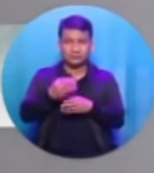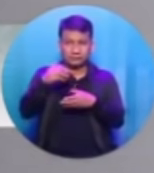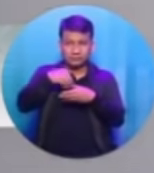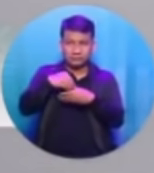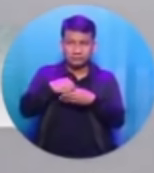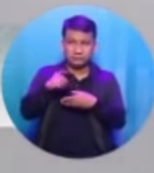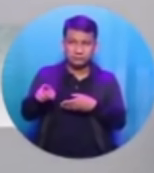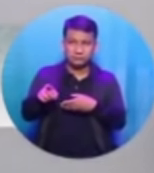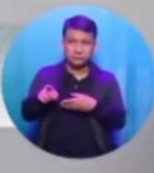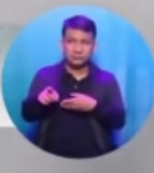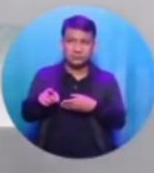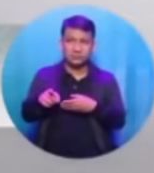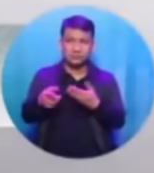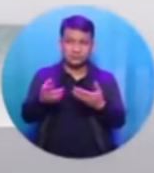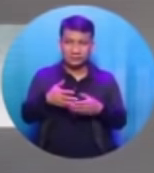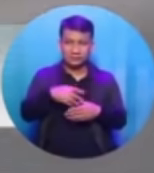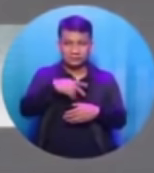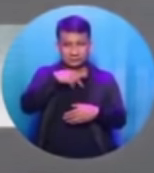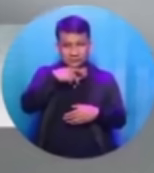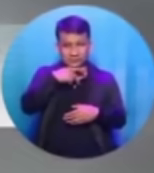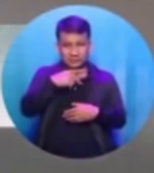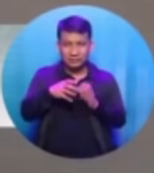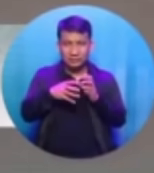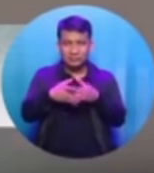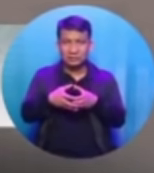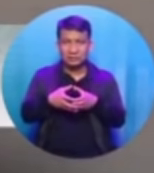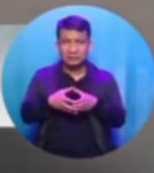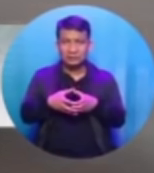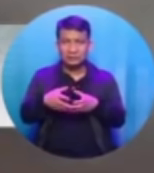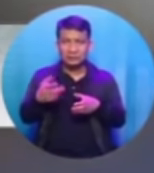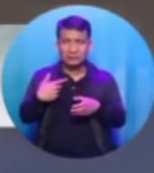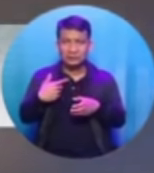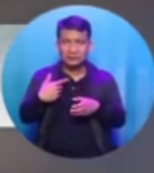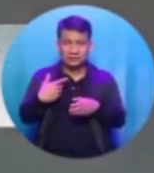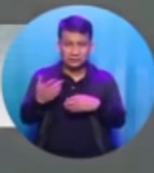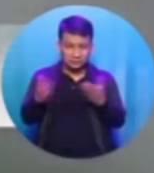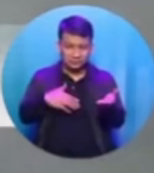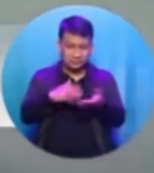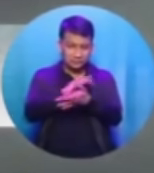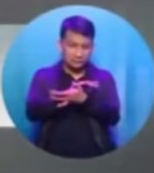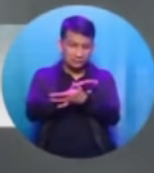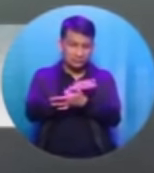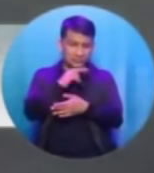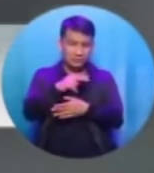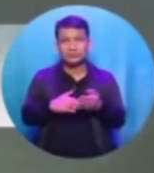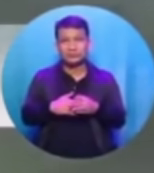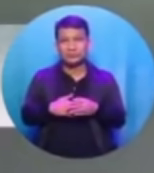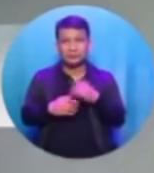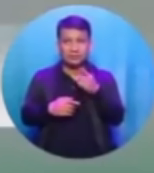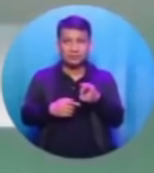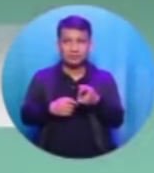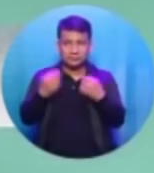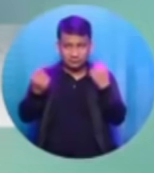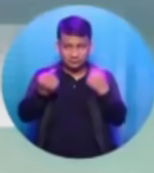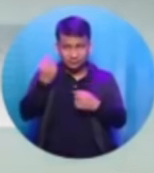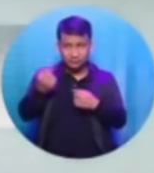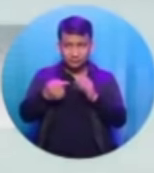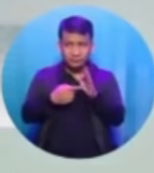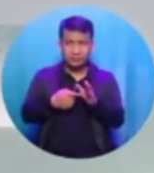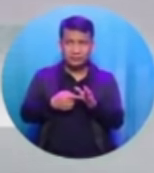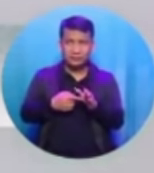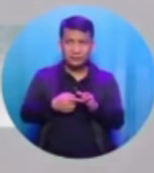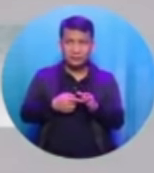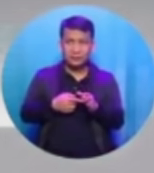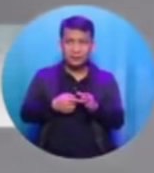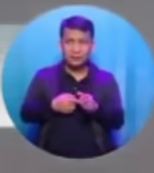loob ng tangkal na para mga baboy. Hindi nga po kami mamamatay sila sa virus, sa dumi po. Yun nga po, Sir Jesus, yung